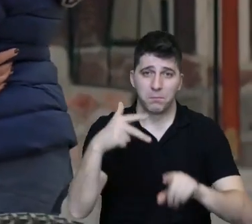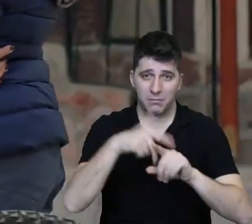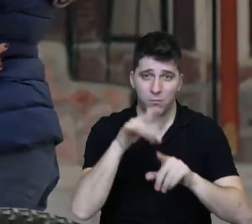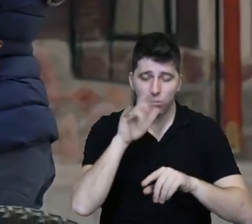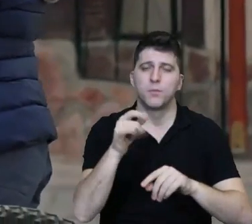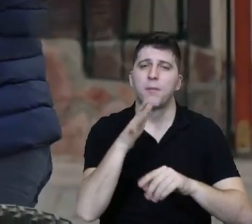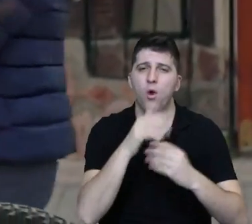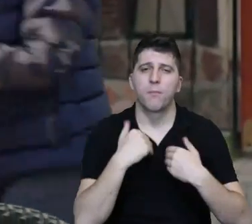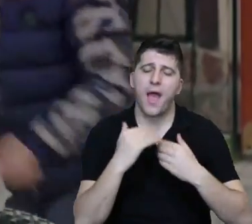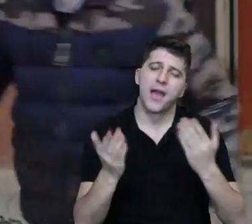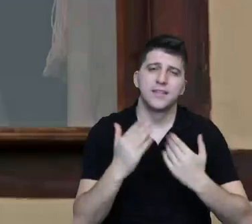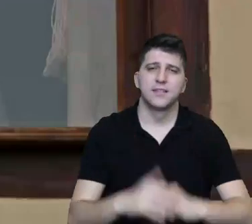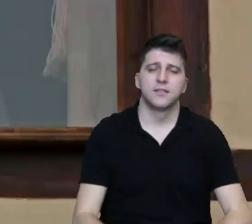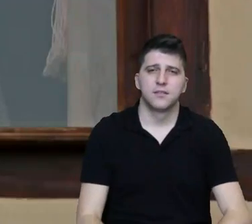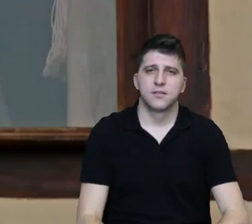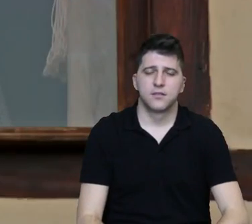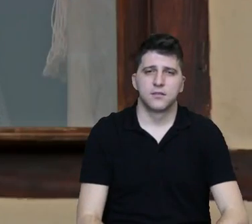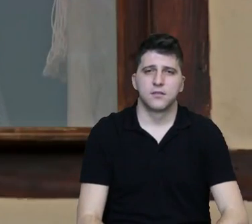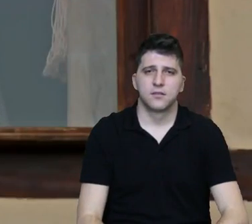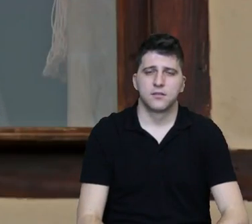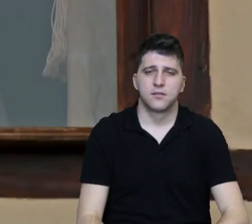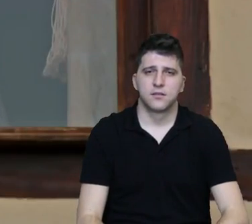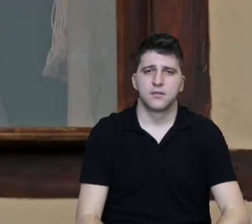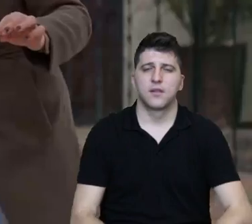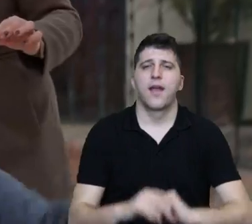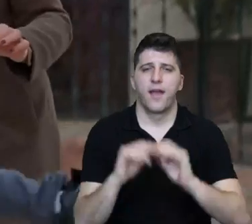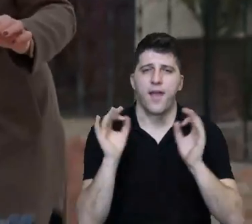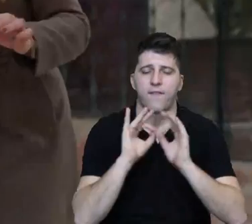musun? Biliyorum. Hadi o zaman. Ejder pencereden hadi izliyor.